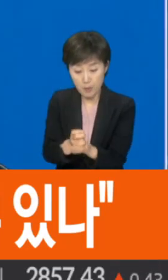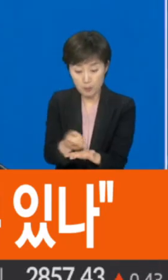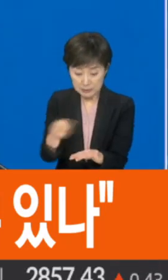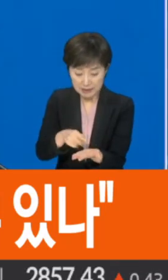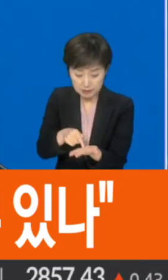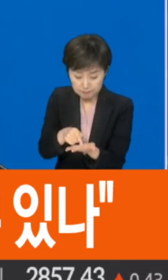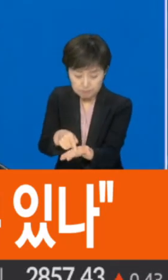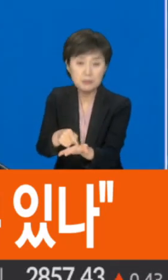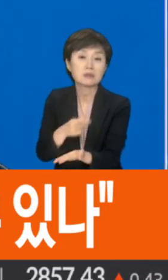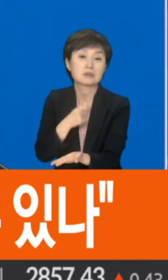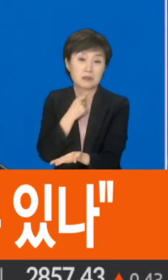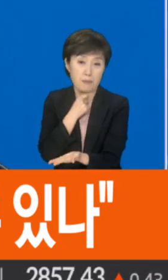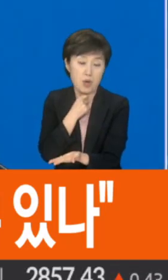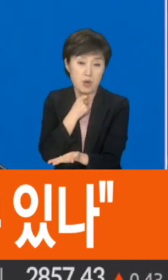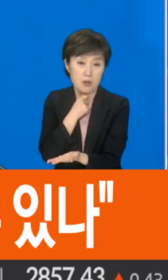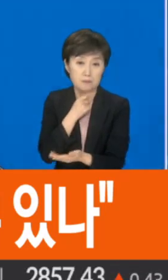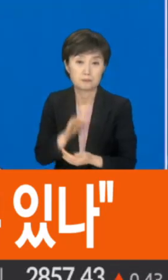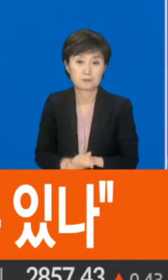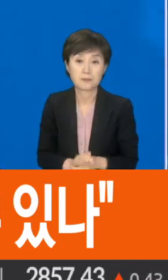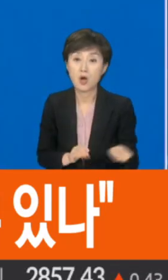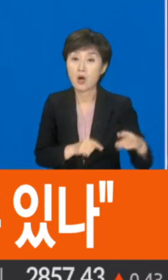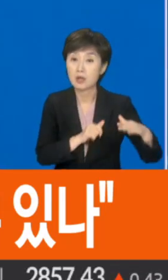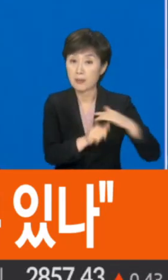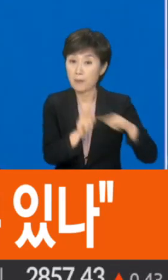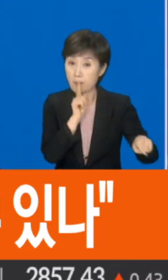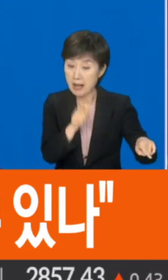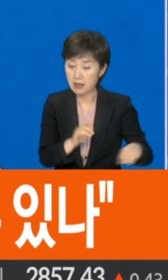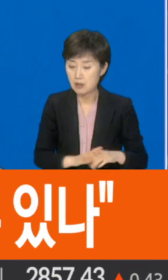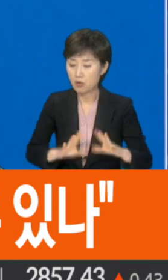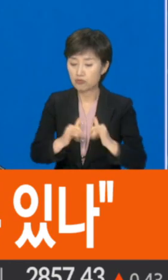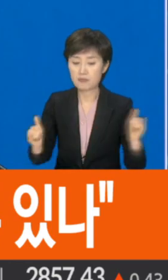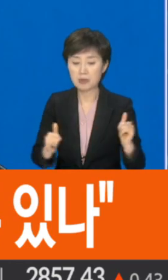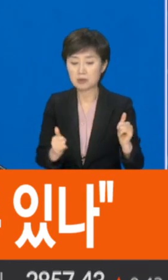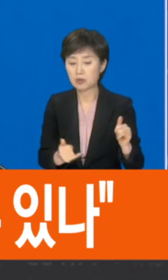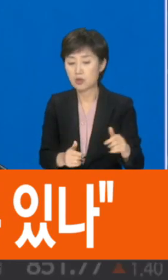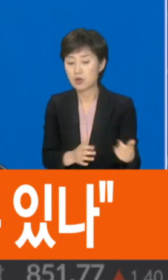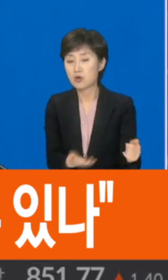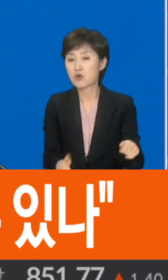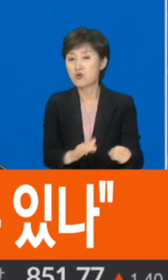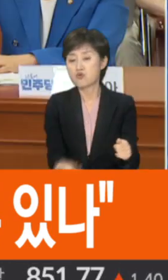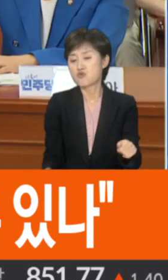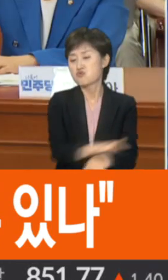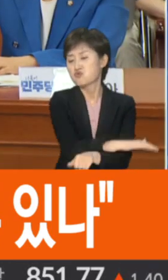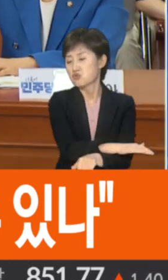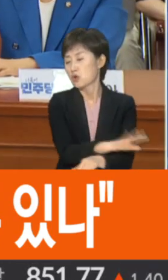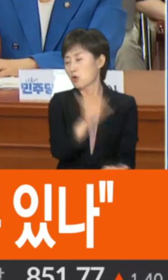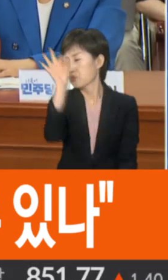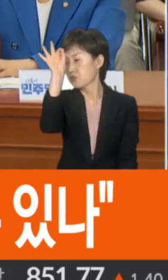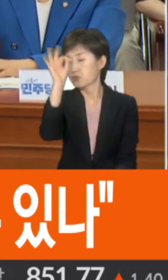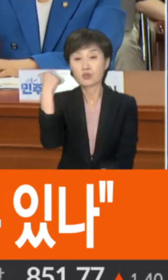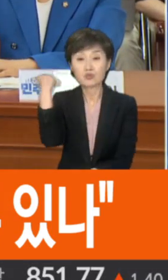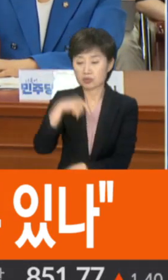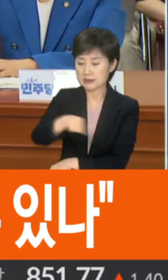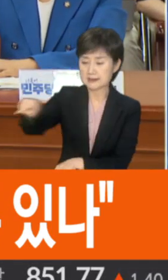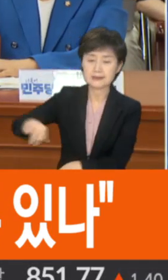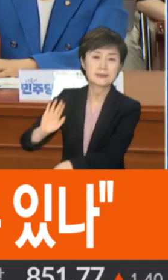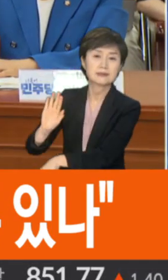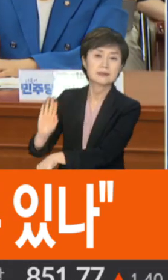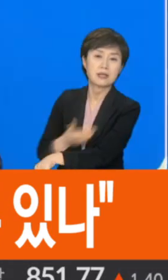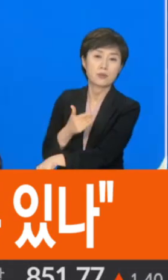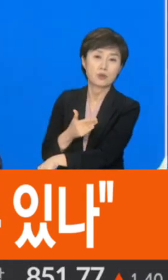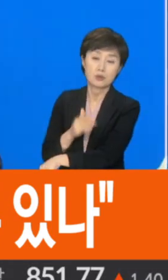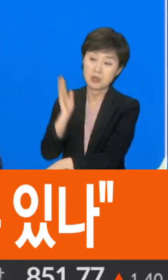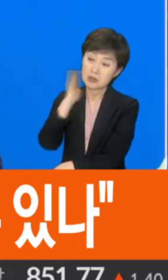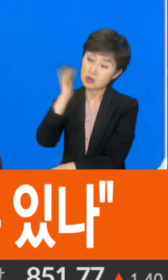재차 압박했습니다. 박찬대 원내대표는 국민의 죽음을 덮는 데 혈안이 된 대통령과 집권 여당이 존재할